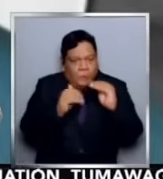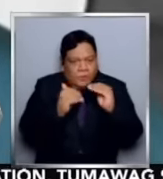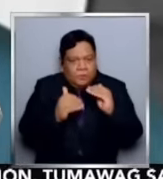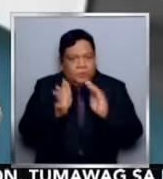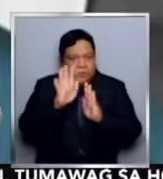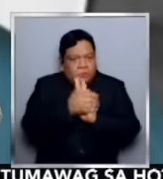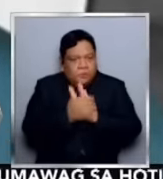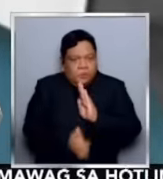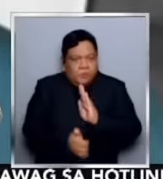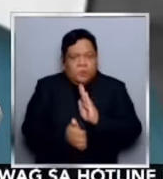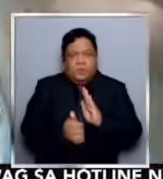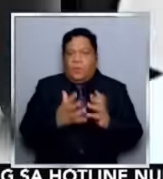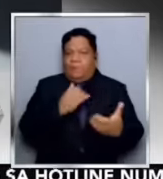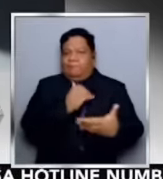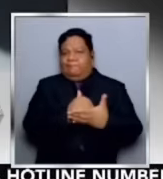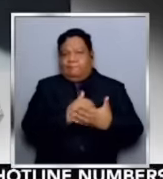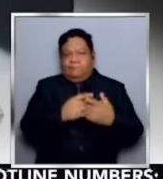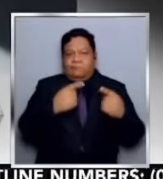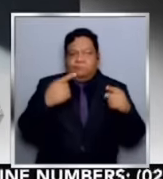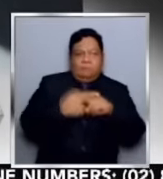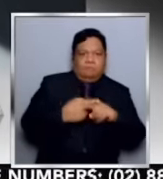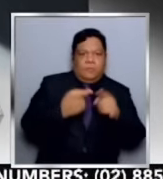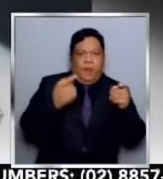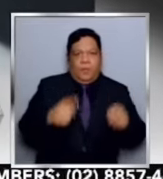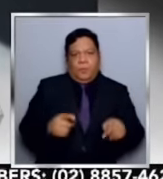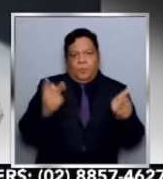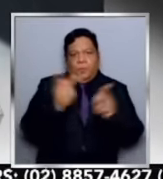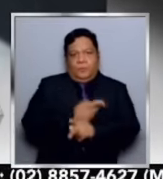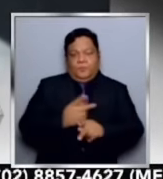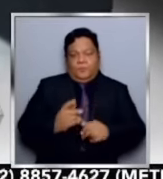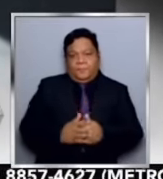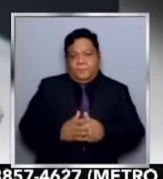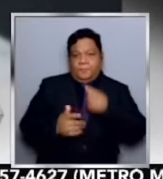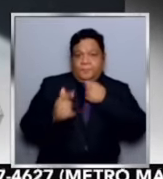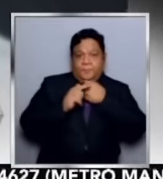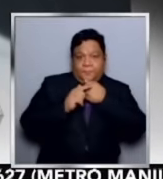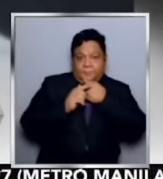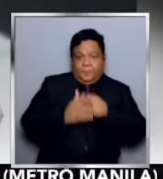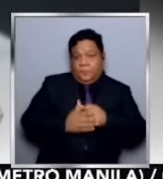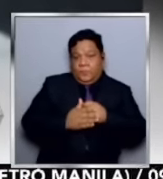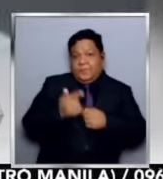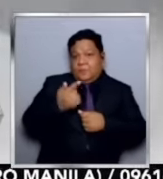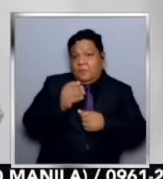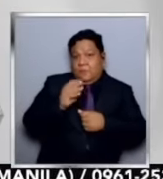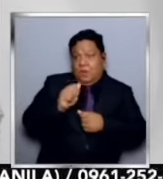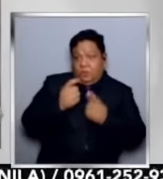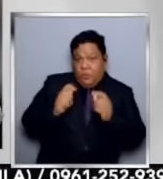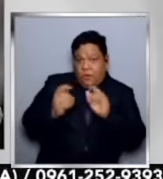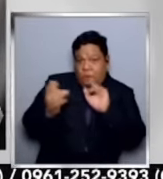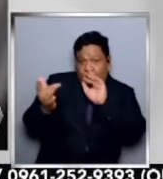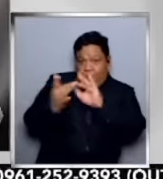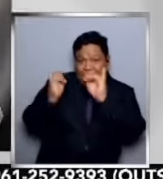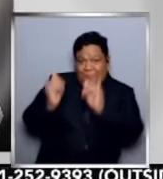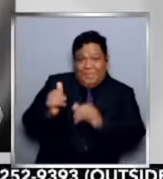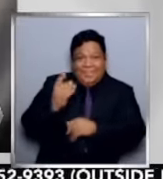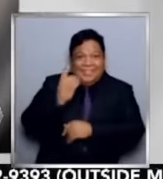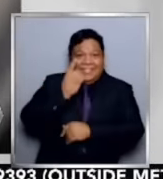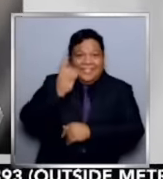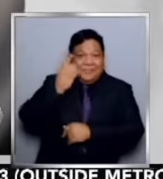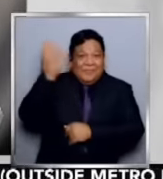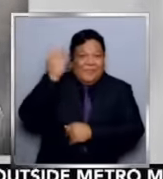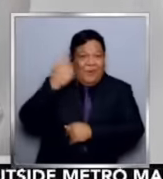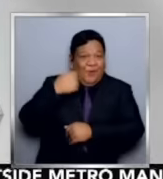avoid complications like this. Sinubukan ng GMA News na kunin ang panig ng dentista at ng clinic na unang nag-opera sa